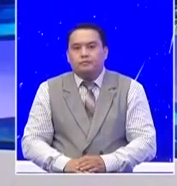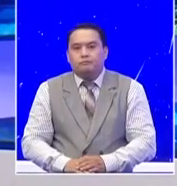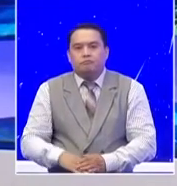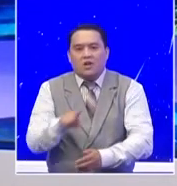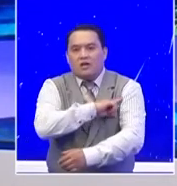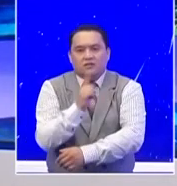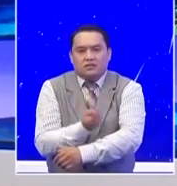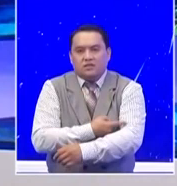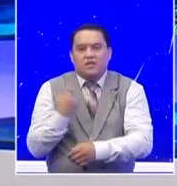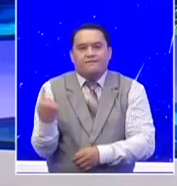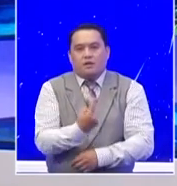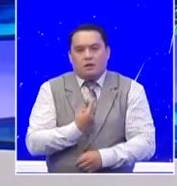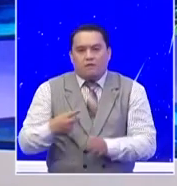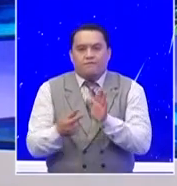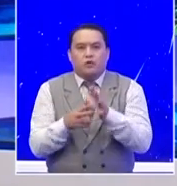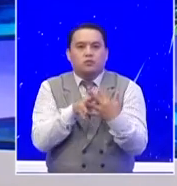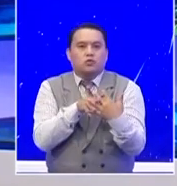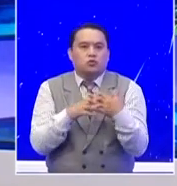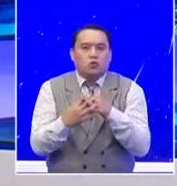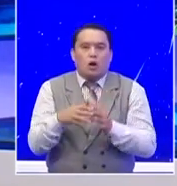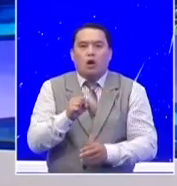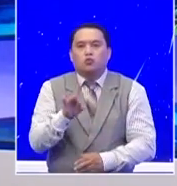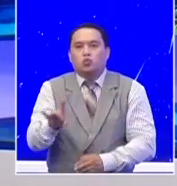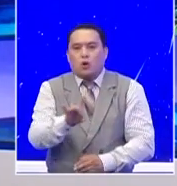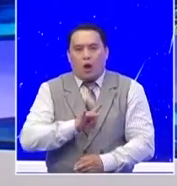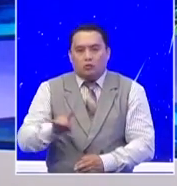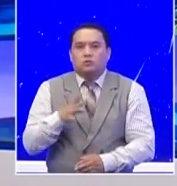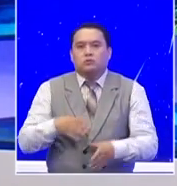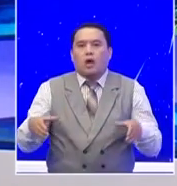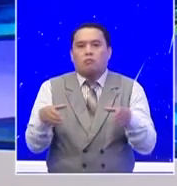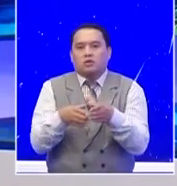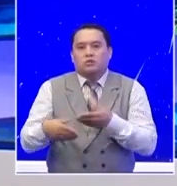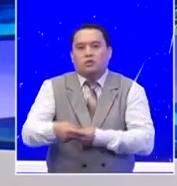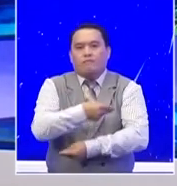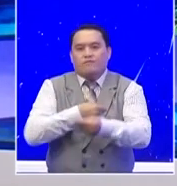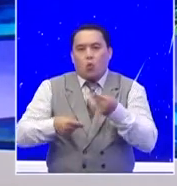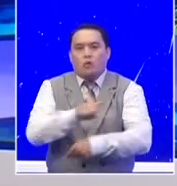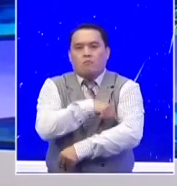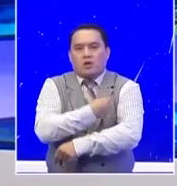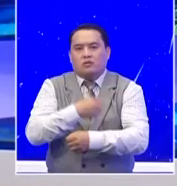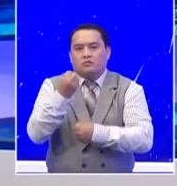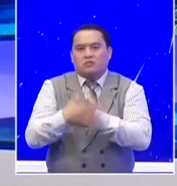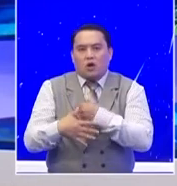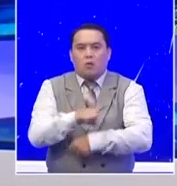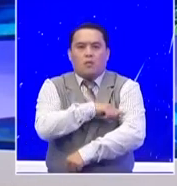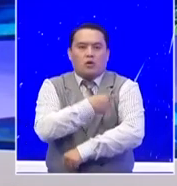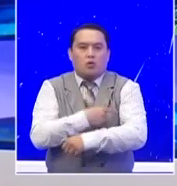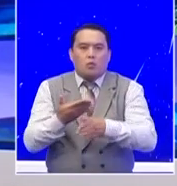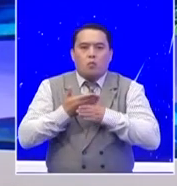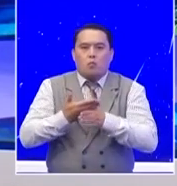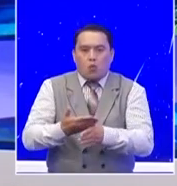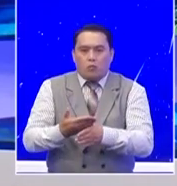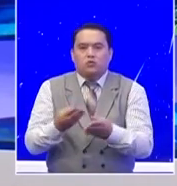Сила в единстве. Жители 8 сельских округов Аксуйского района собрали для медицинских работников Центральной районной больницы